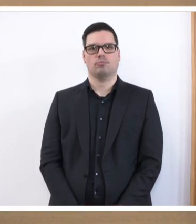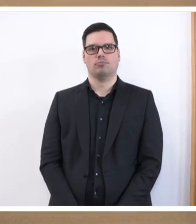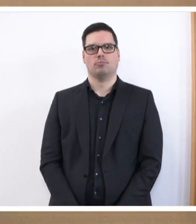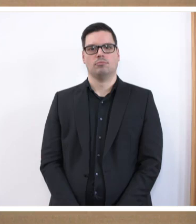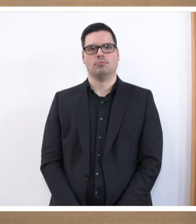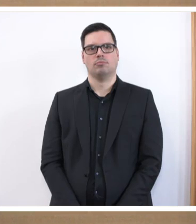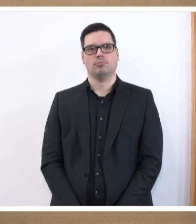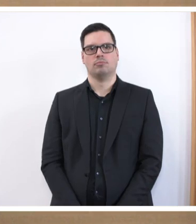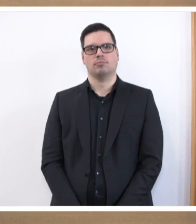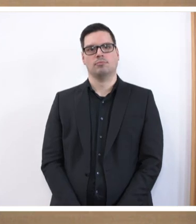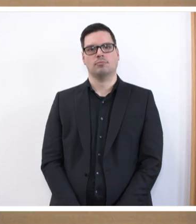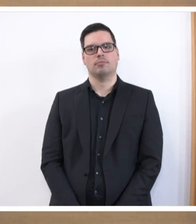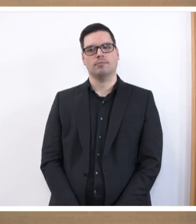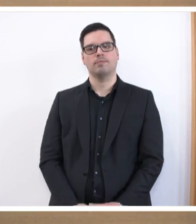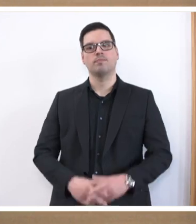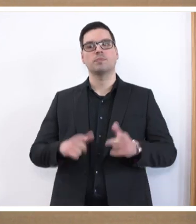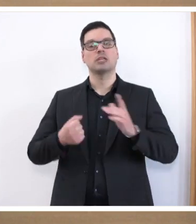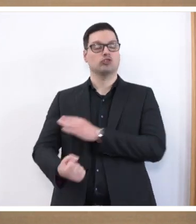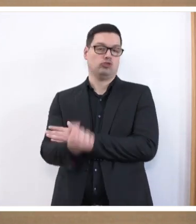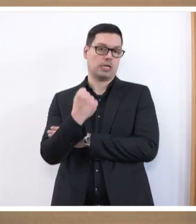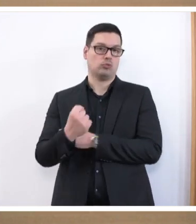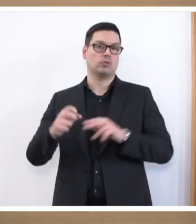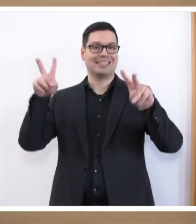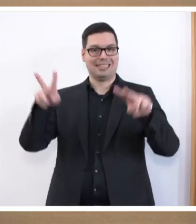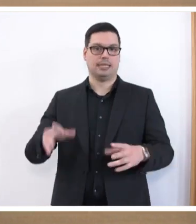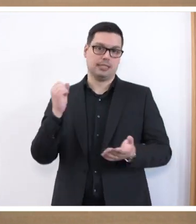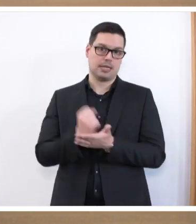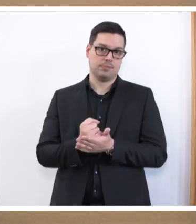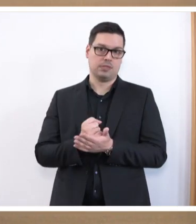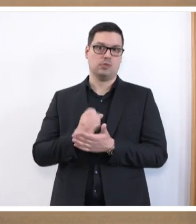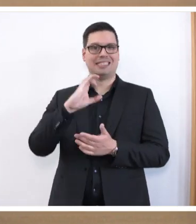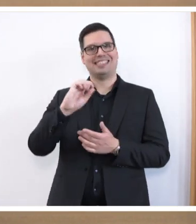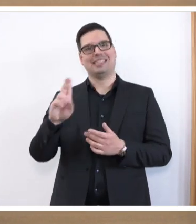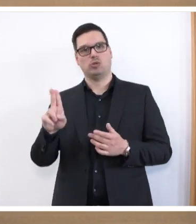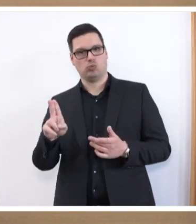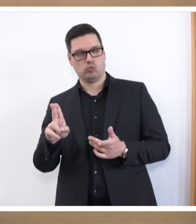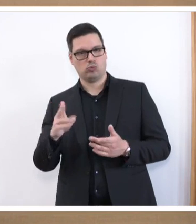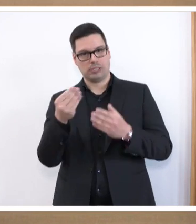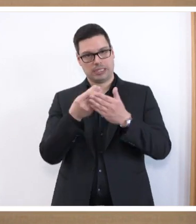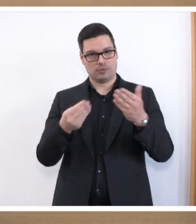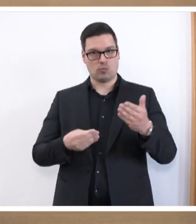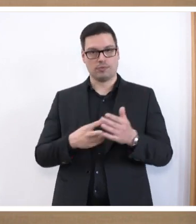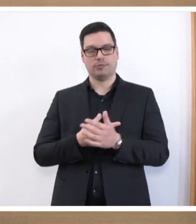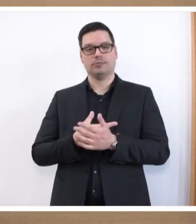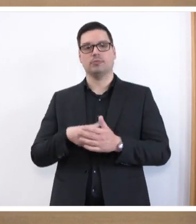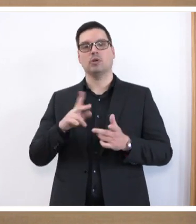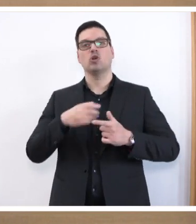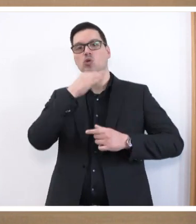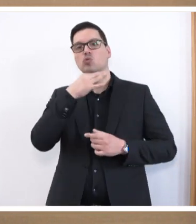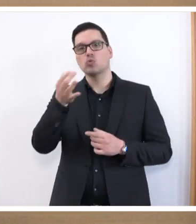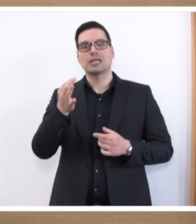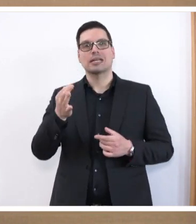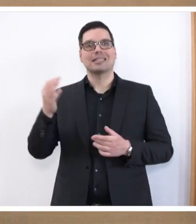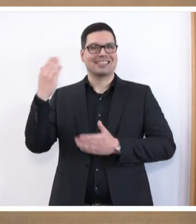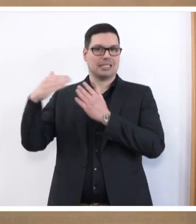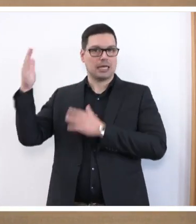Neben einer möglichen Stärkung des Ehrenamts führt der Gesetzesentwurf der CDU auch eine stärkere Beteiligung von jüngeren Generationen